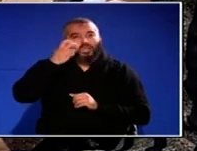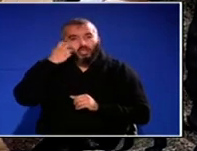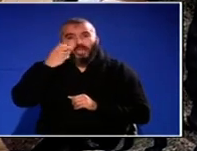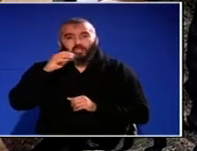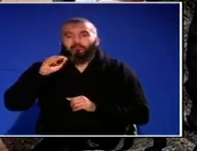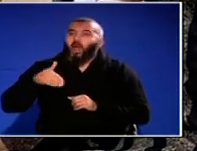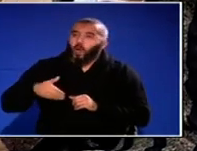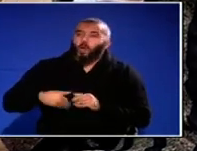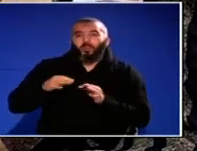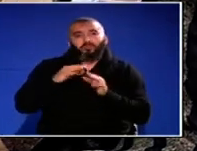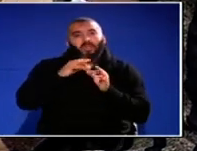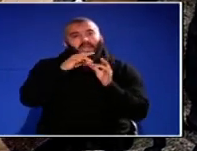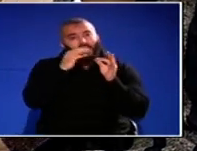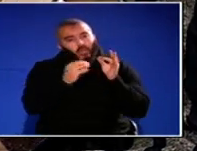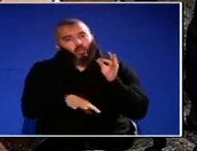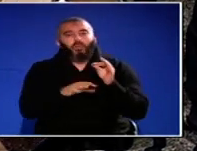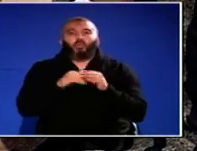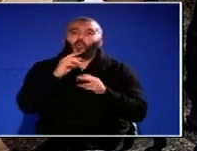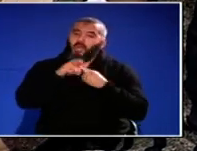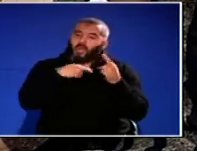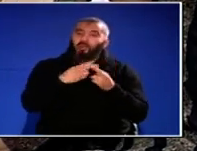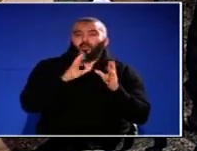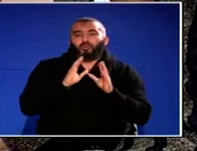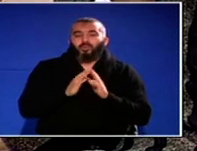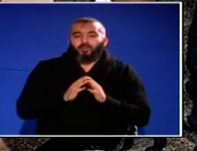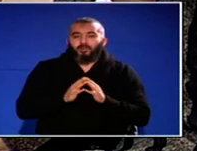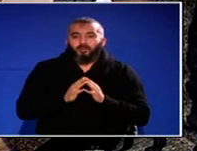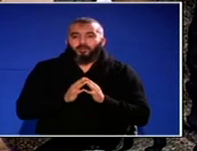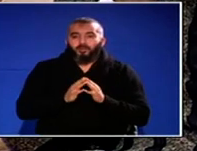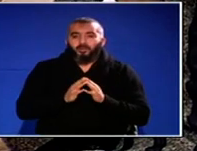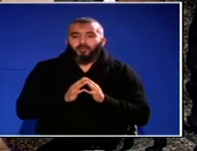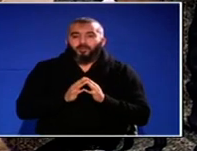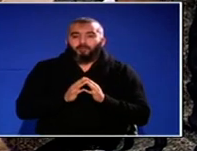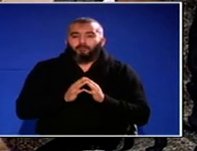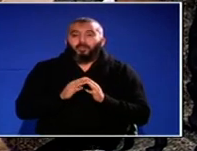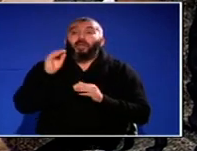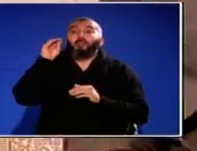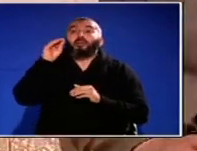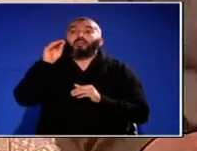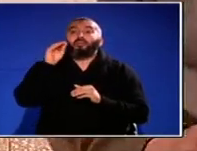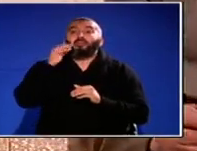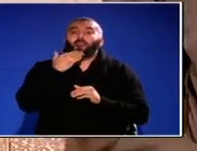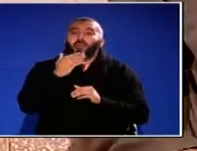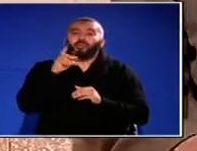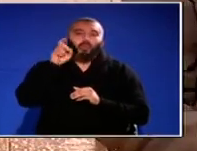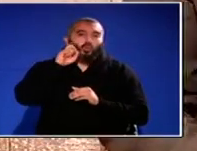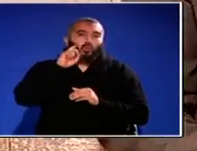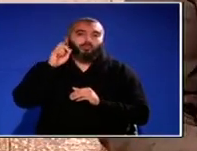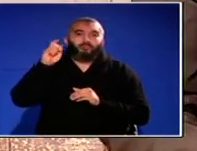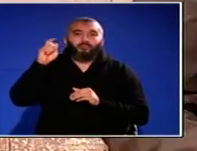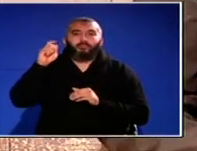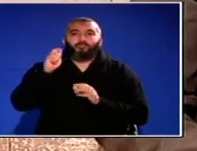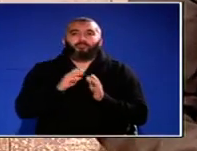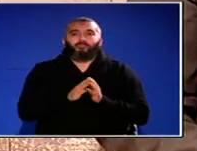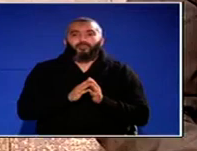الشيء يعني أو عذرا عفوا نجد له عذرا. الله يبارك فيك شيخنا، شكرا جزيلا شيخ عبد القادر. شيخنا عمار رانا